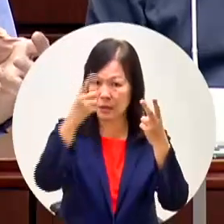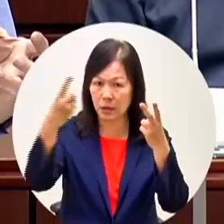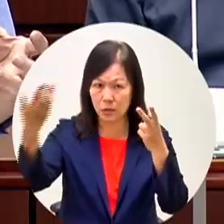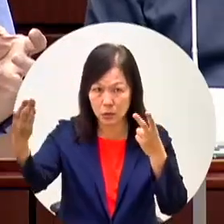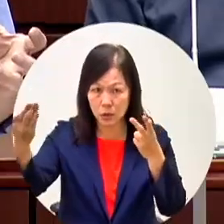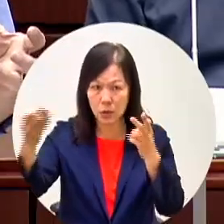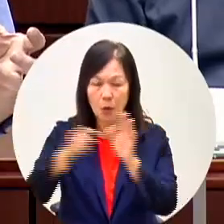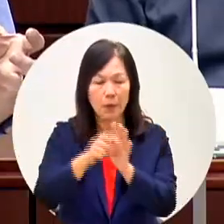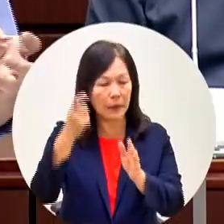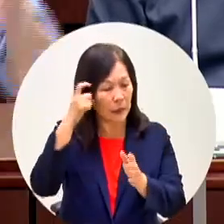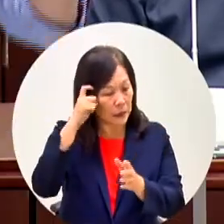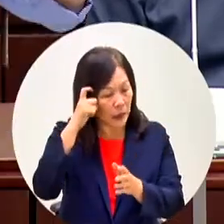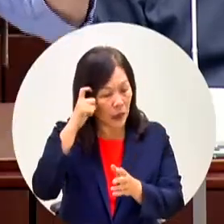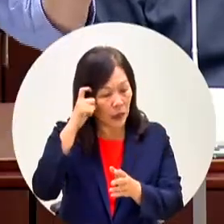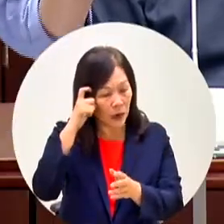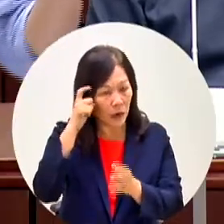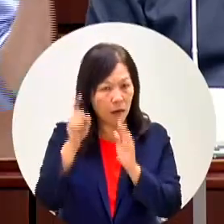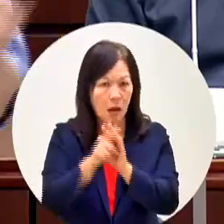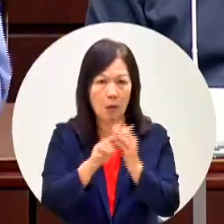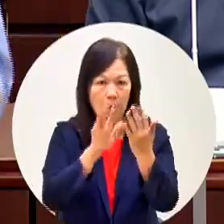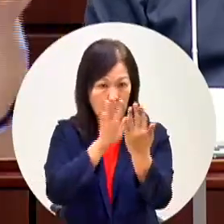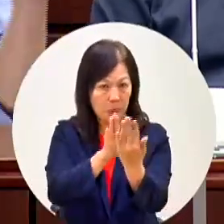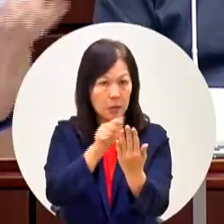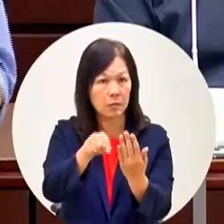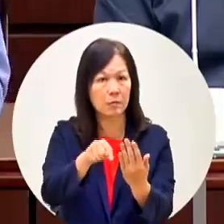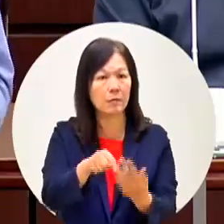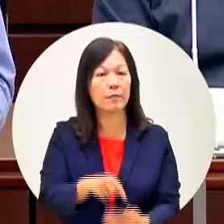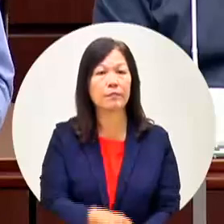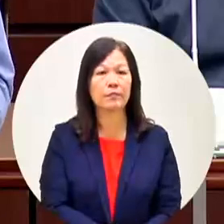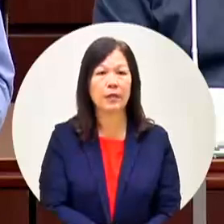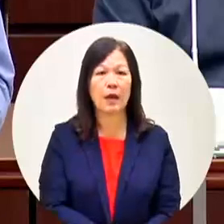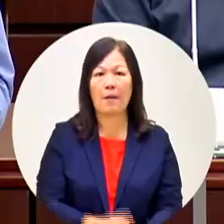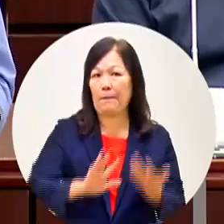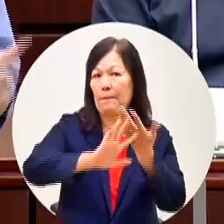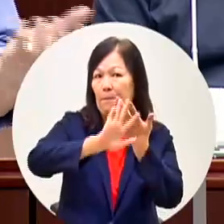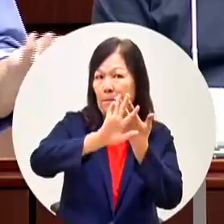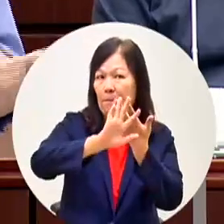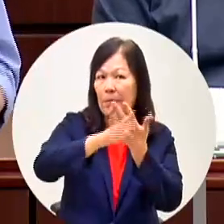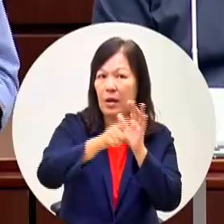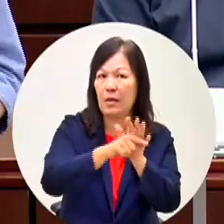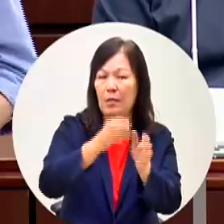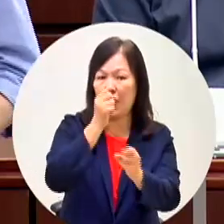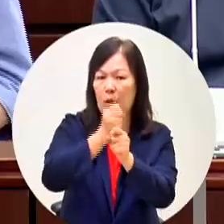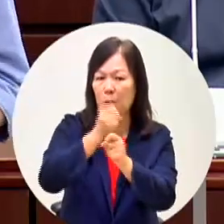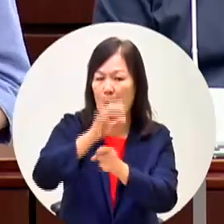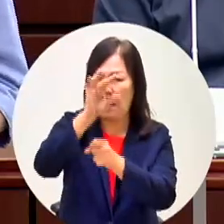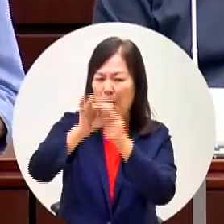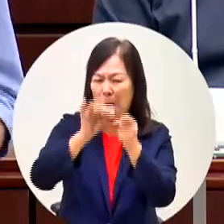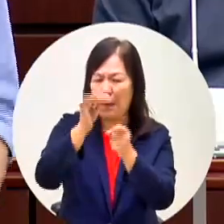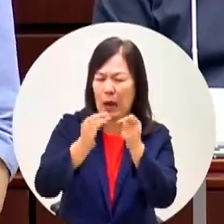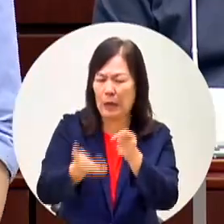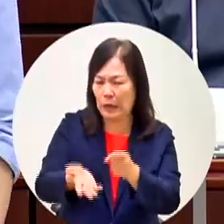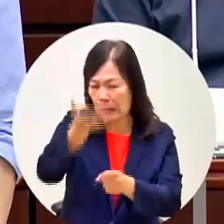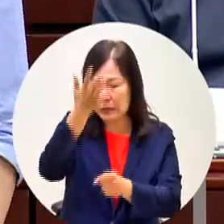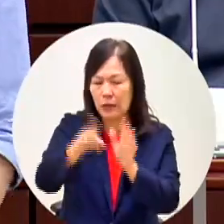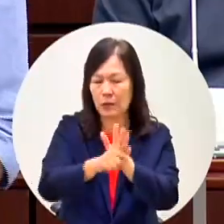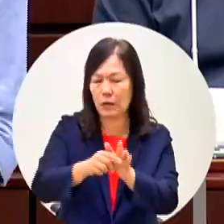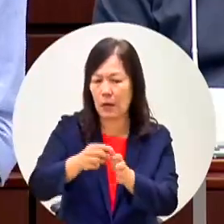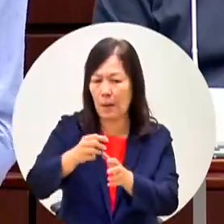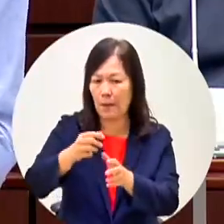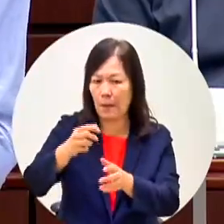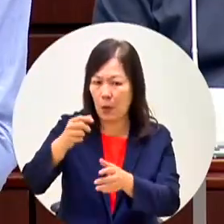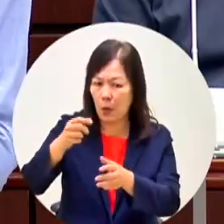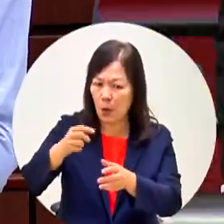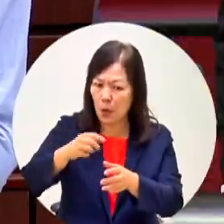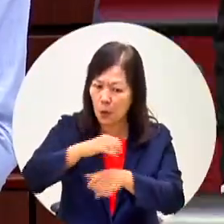对人家已经实施几百年的赛马这样的一个运动？ 是没有问题。那我现